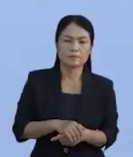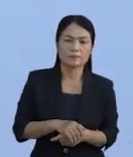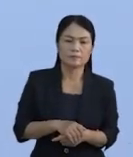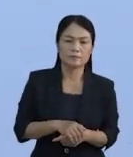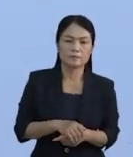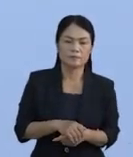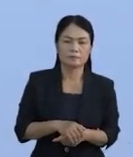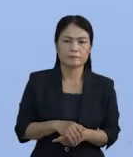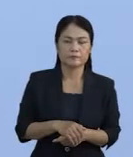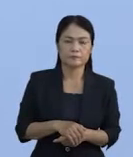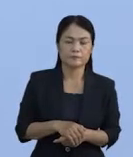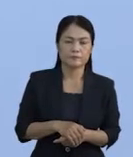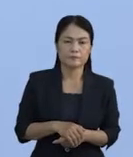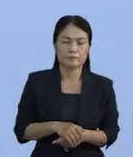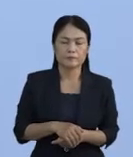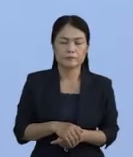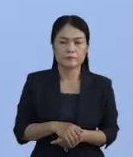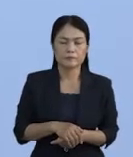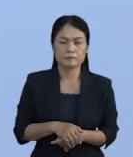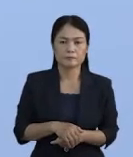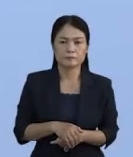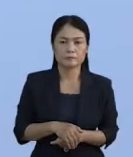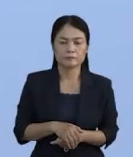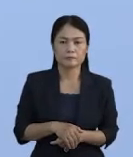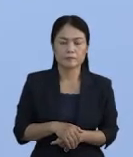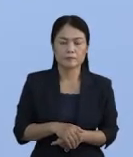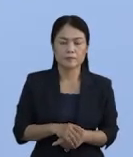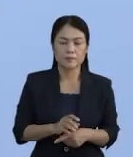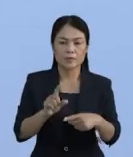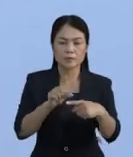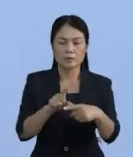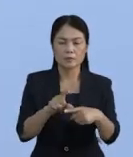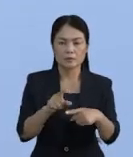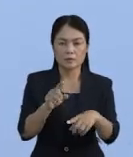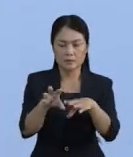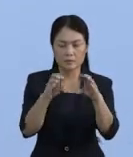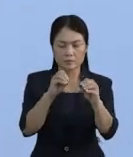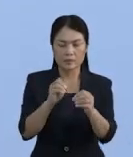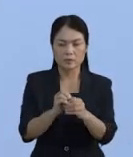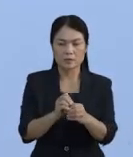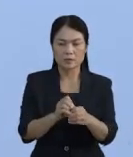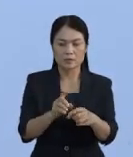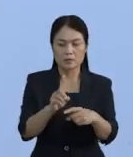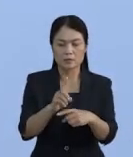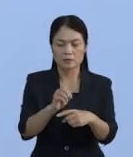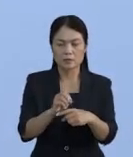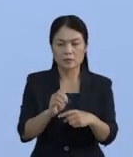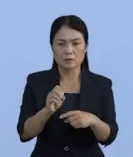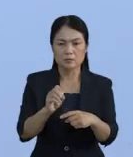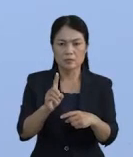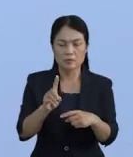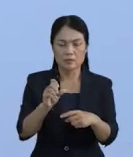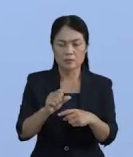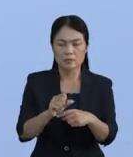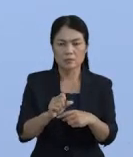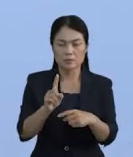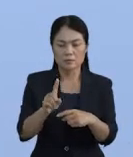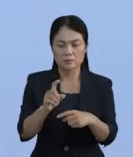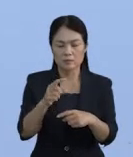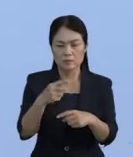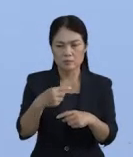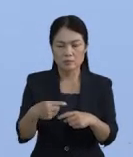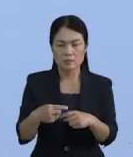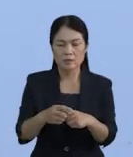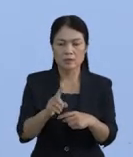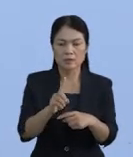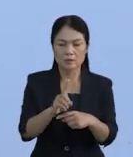dốc chạy ở phía thì bay chẳng dương chạy riêng là thằng tối dương chạy đọp đóp rồi mà bố ánh dương chạy cho mấy con bởi